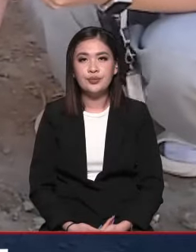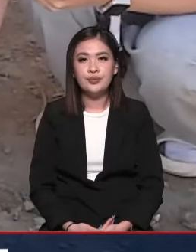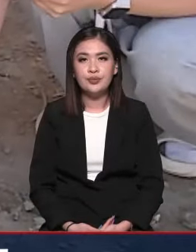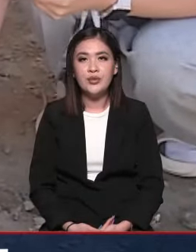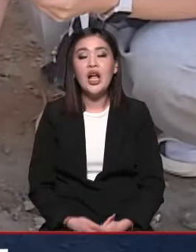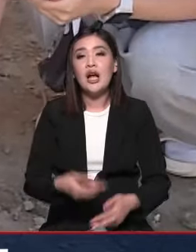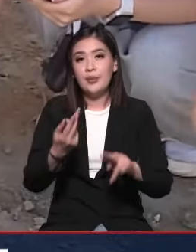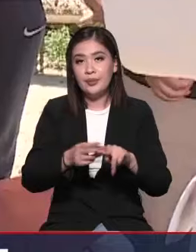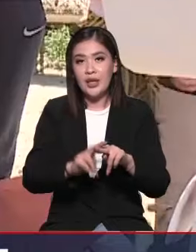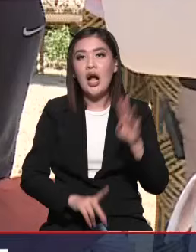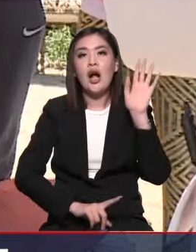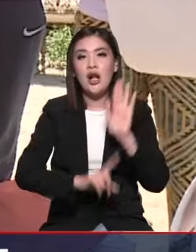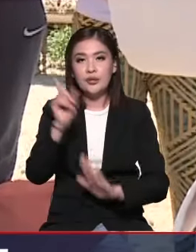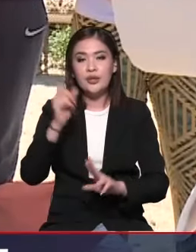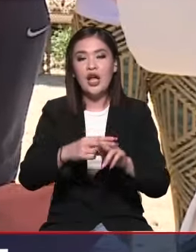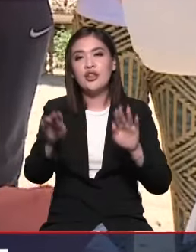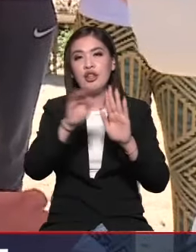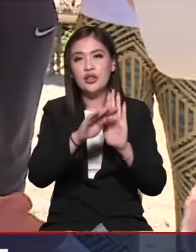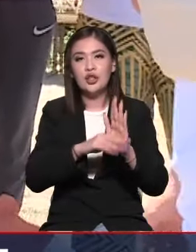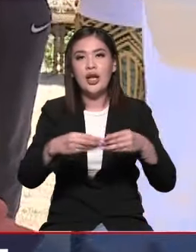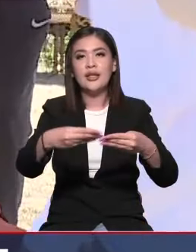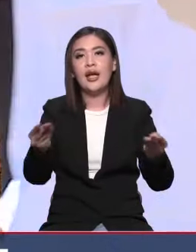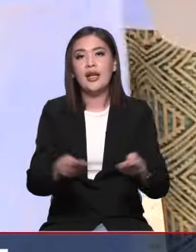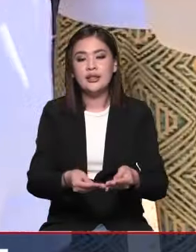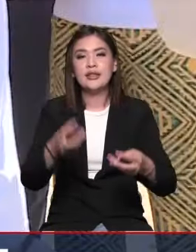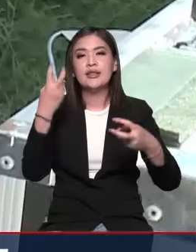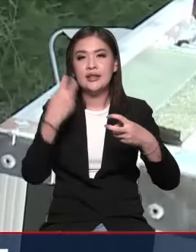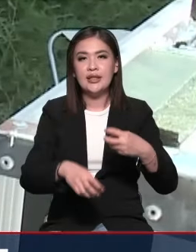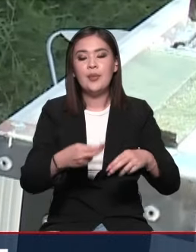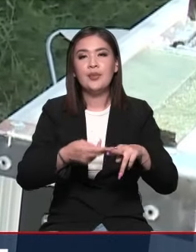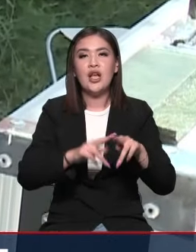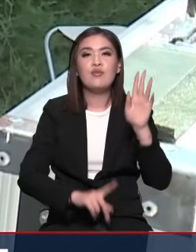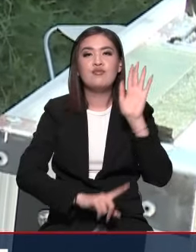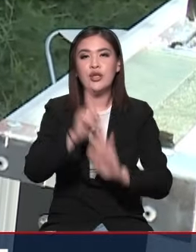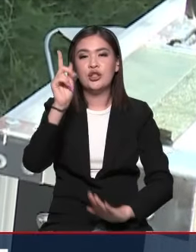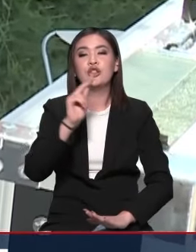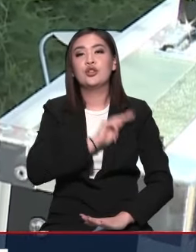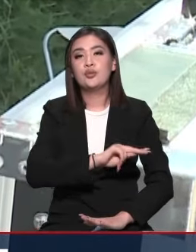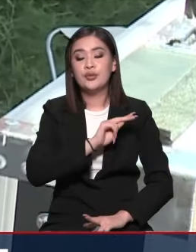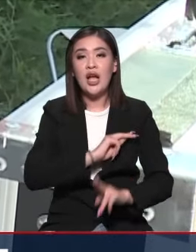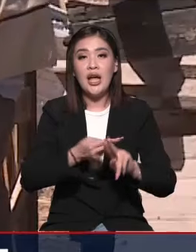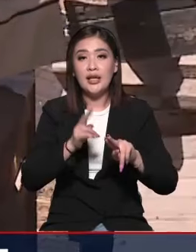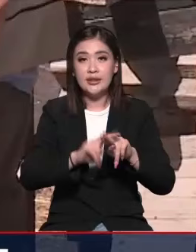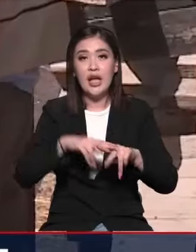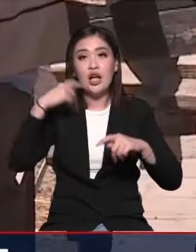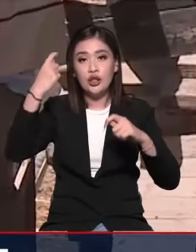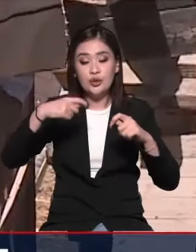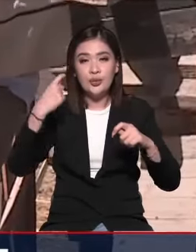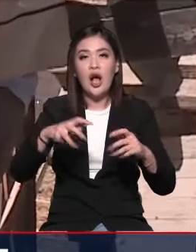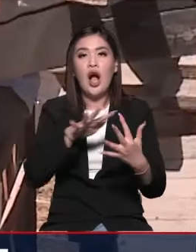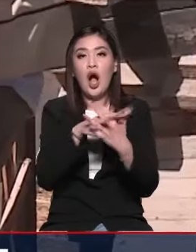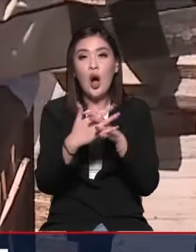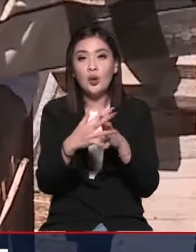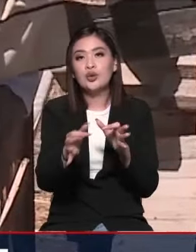Міне, түсірілім тобы қалыптастыған дәстүр бойынша тарелка сындырып телесериалдың алғашқы жұмысына кірісіп кетті. Ал бұл киноның Нағи Ілиясов ауылында